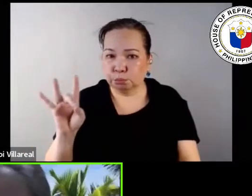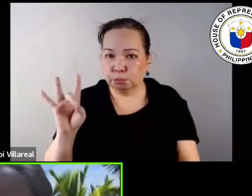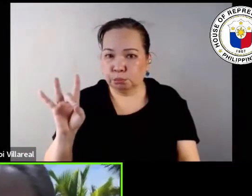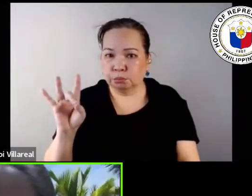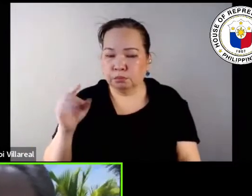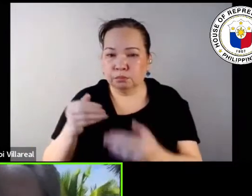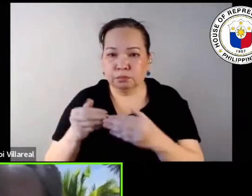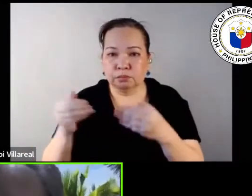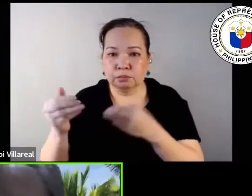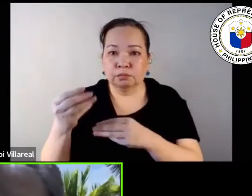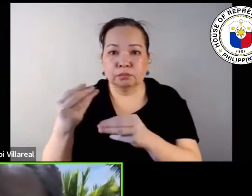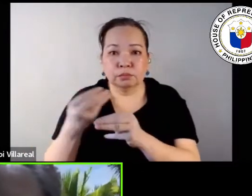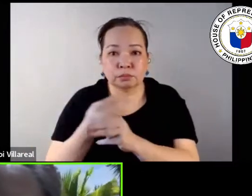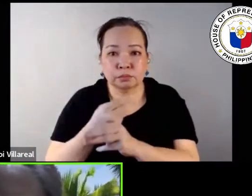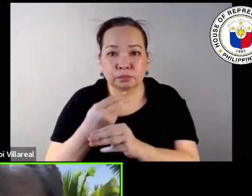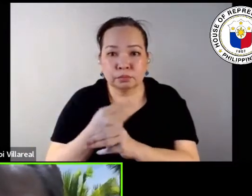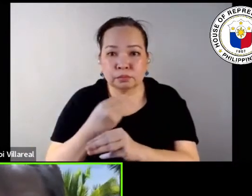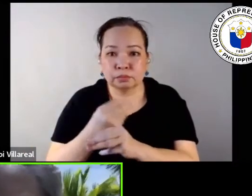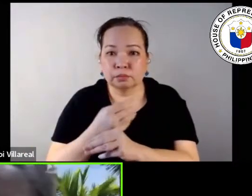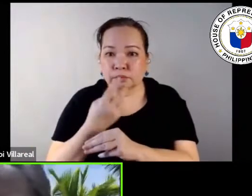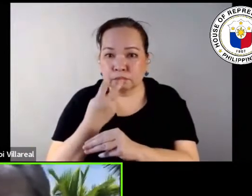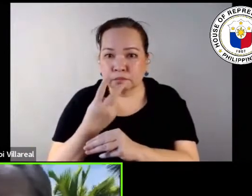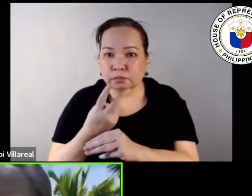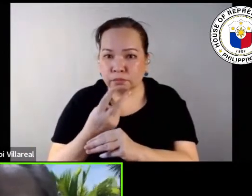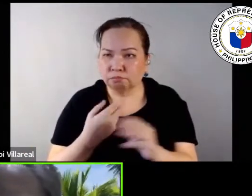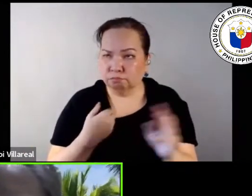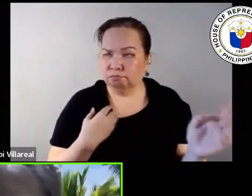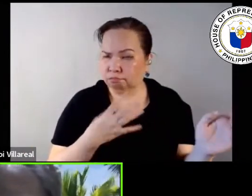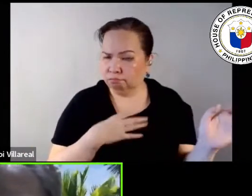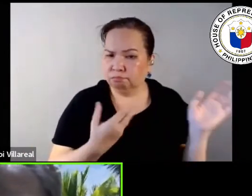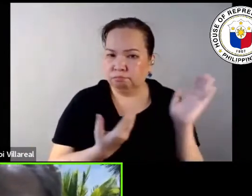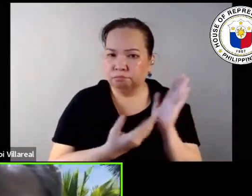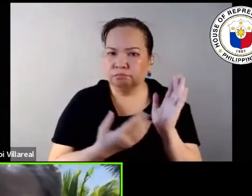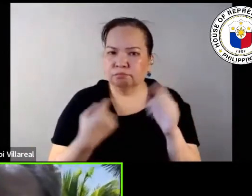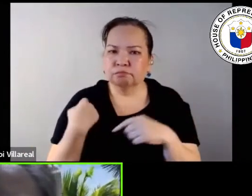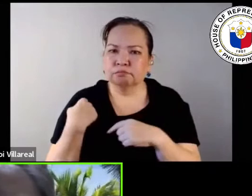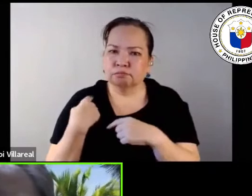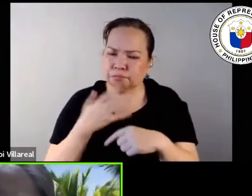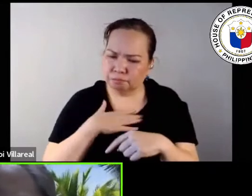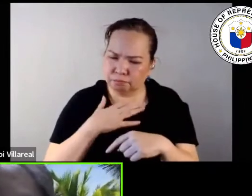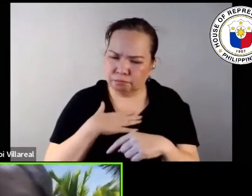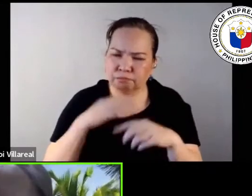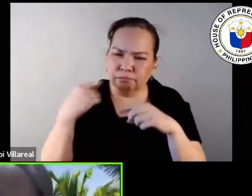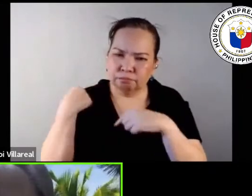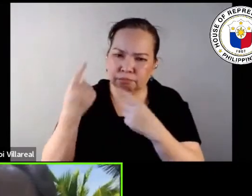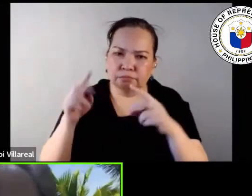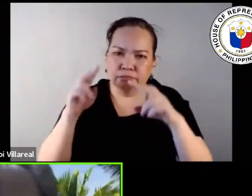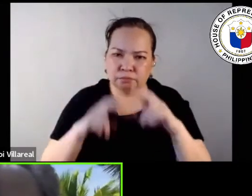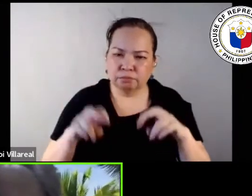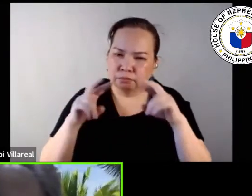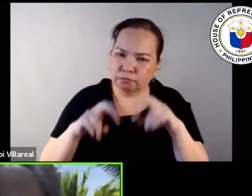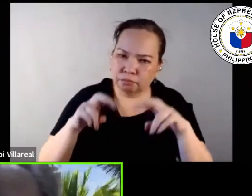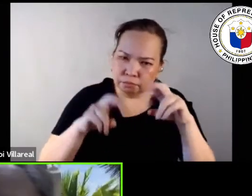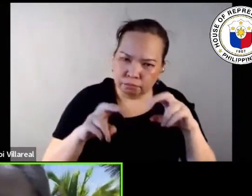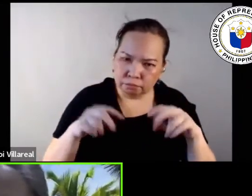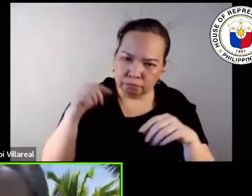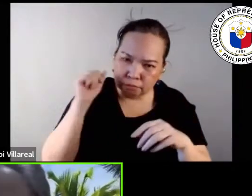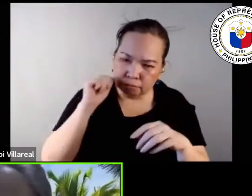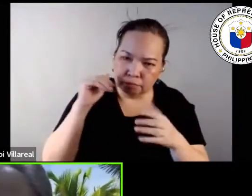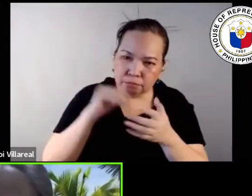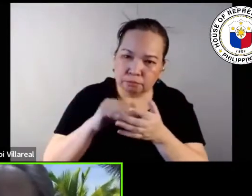math, itinataya ko na po kasi matagal na po namin na pag-aralan po ito.